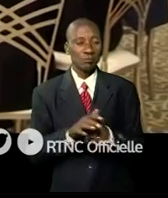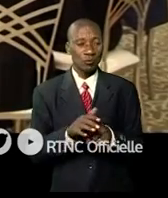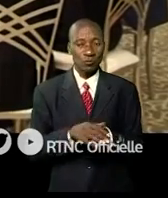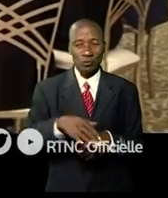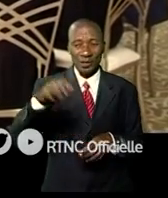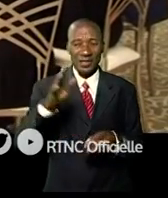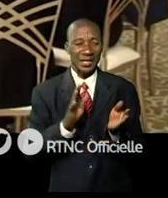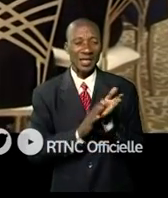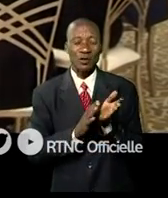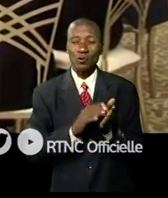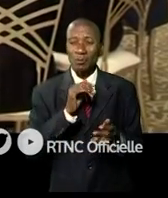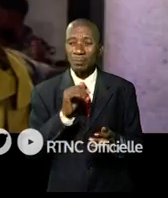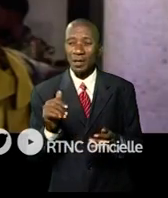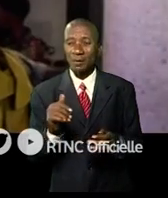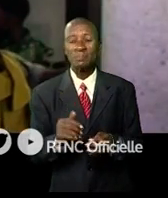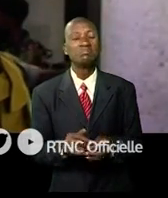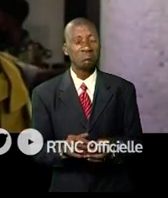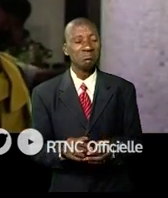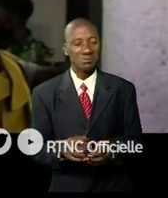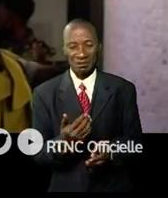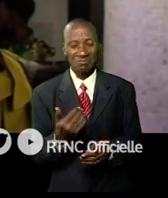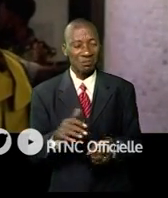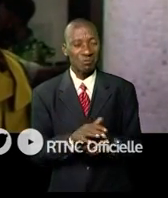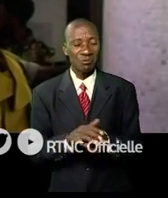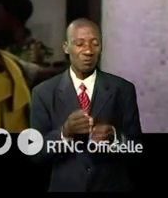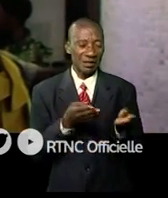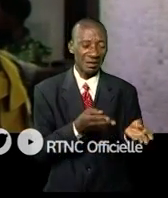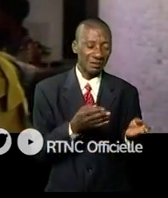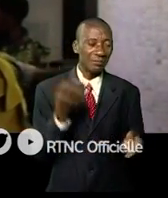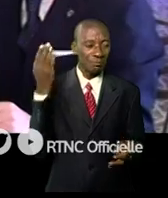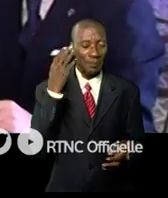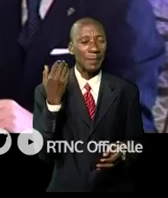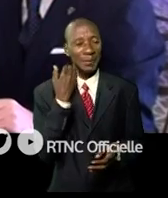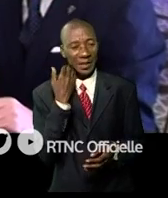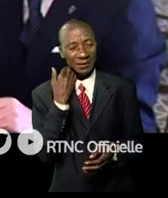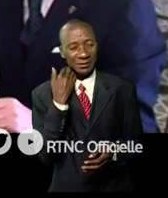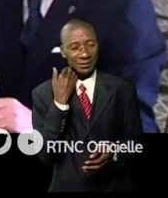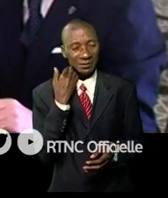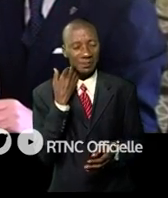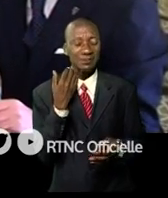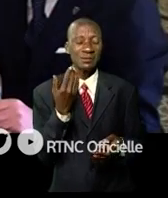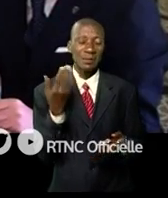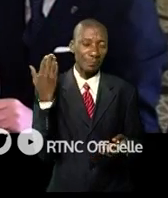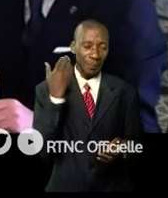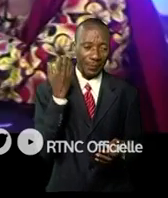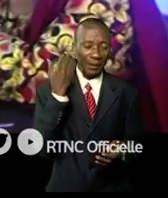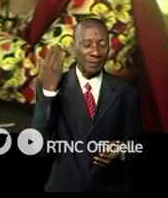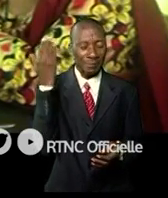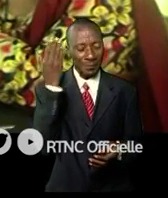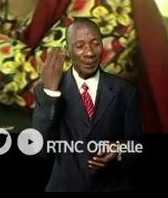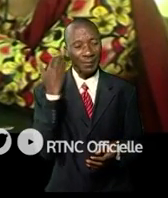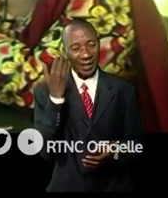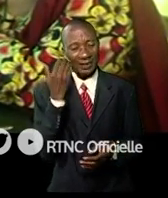soit s'occuper d'un parent malade, soit gagner de l'argent pour le foyer. S'ils ne sont pas pris en charge par